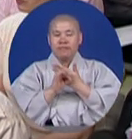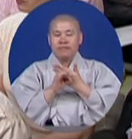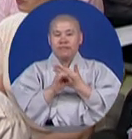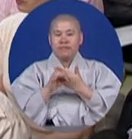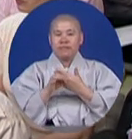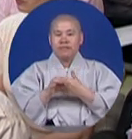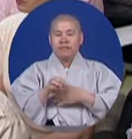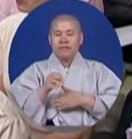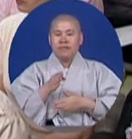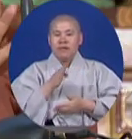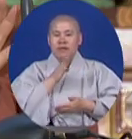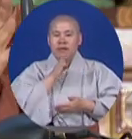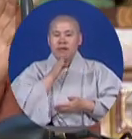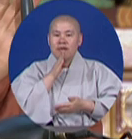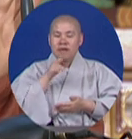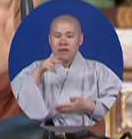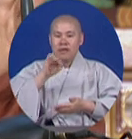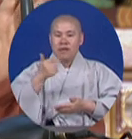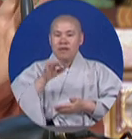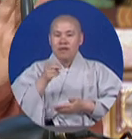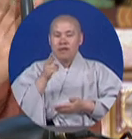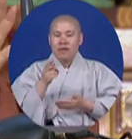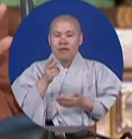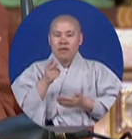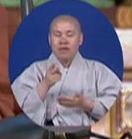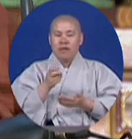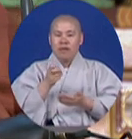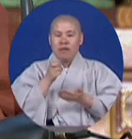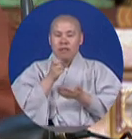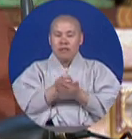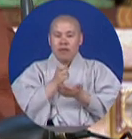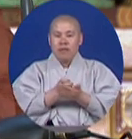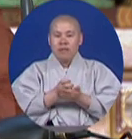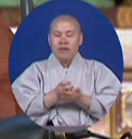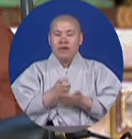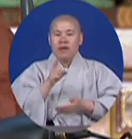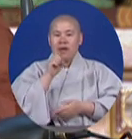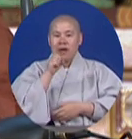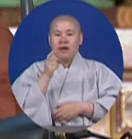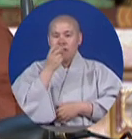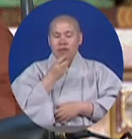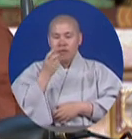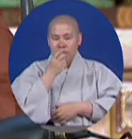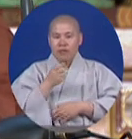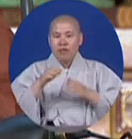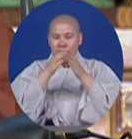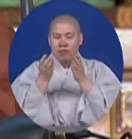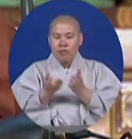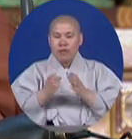진여법이 하나인 줄을 우주 만법계가 진여일법인데